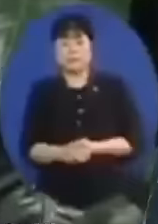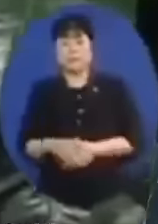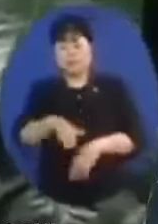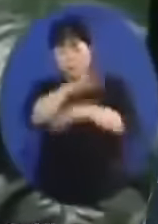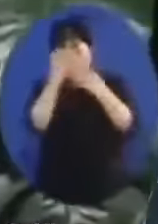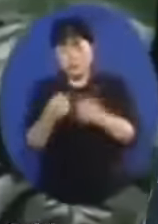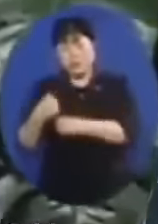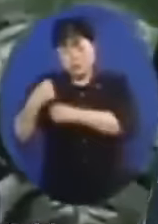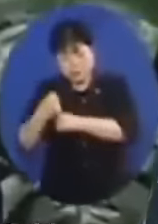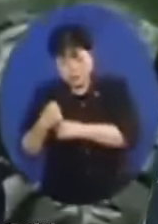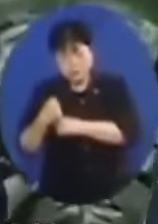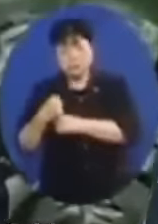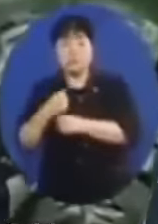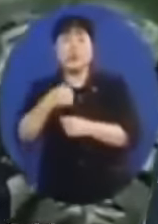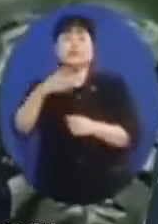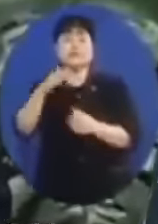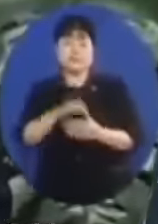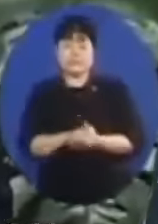짊어지셨습니다.